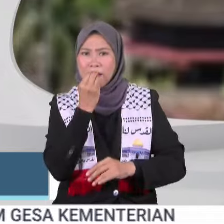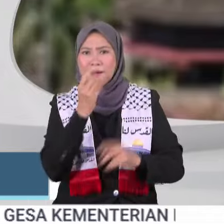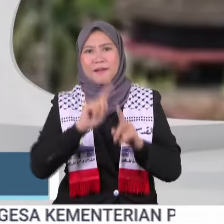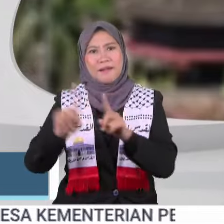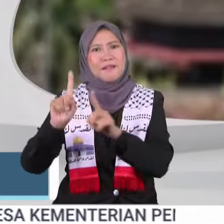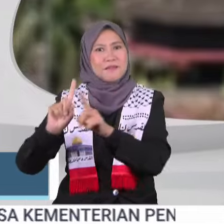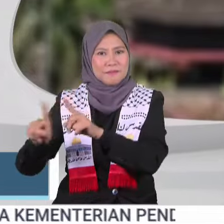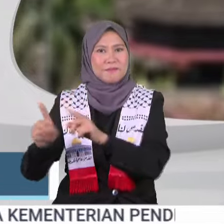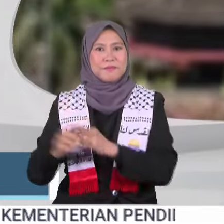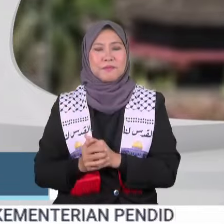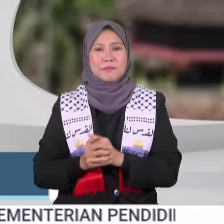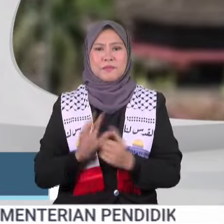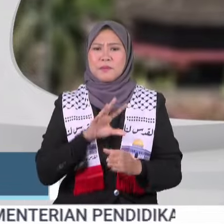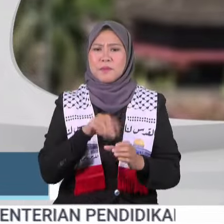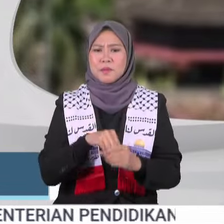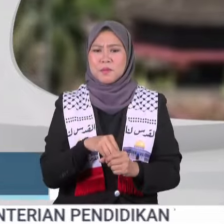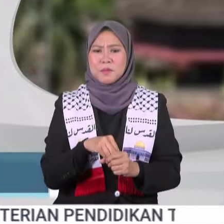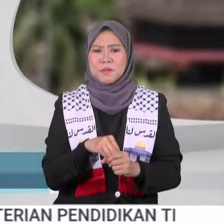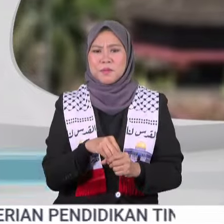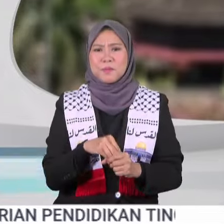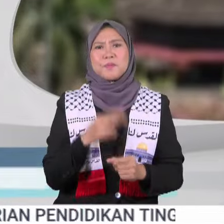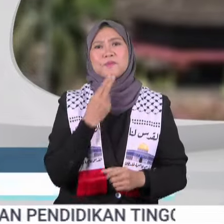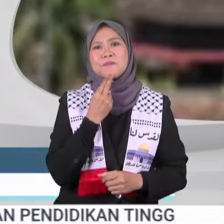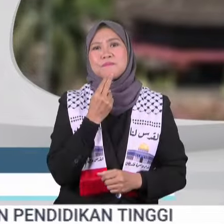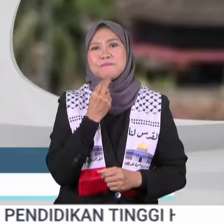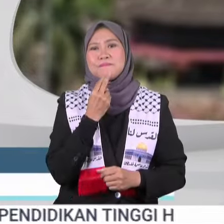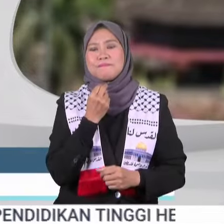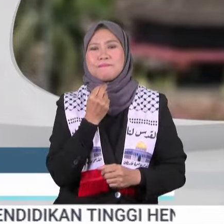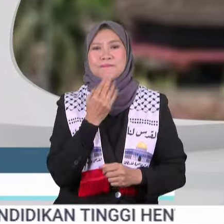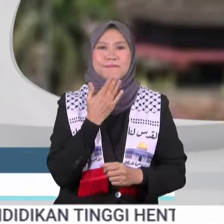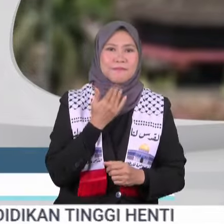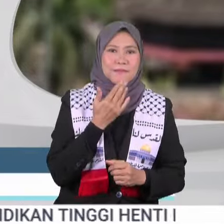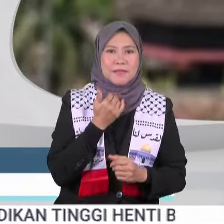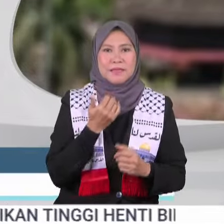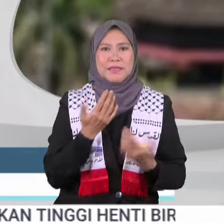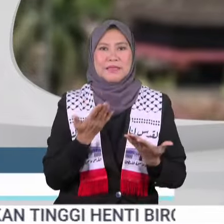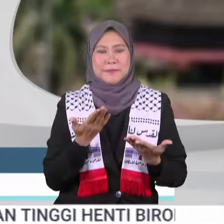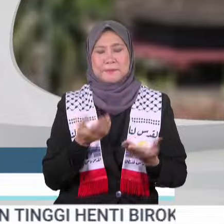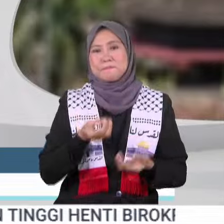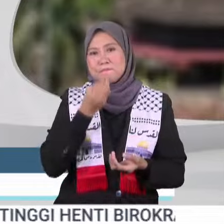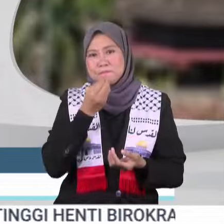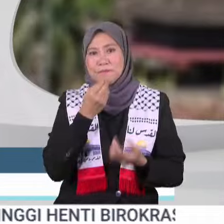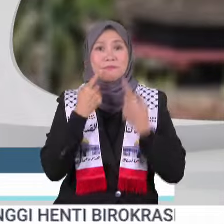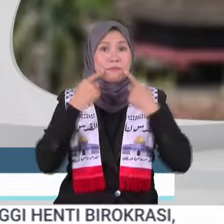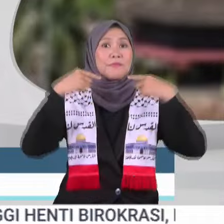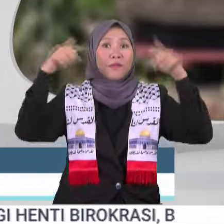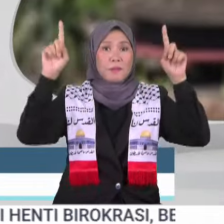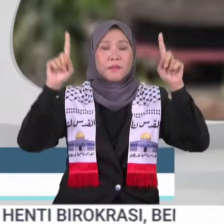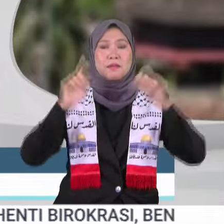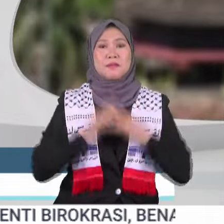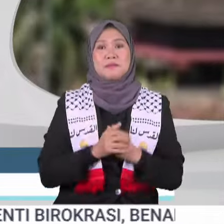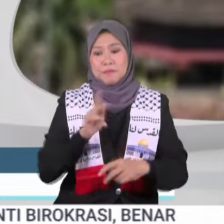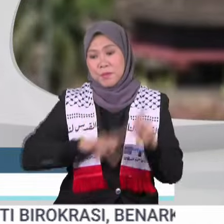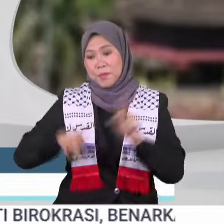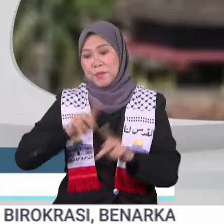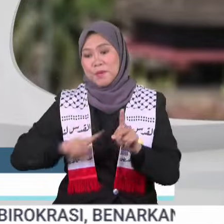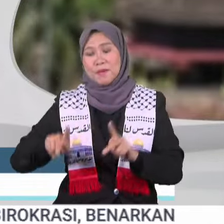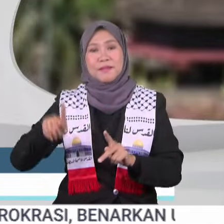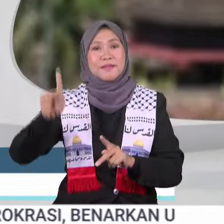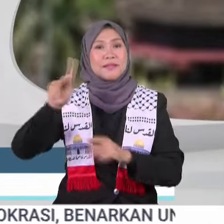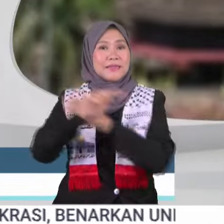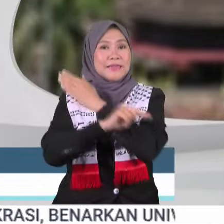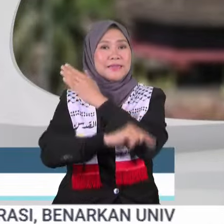antar termasukoklat n atau gula-gula manisan yang merupakan pemanisut kenal dalam kalangan penduduk di